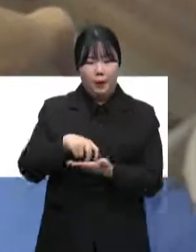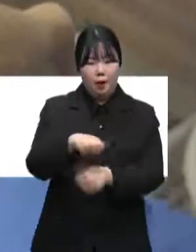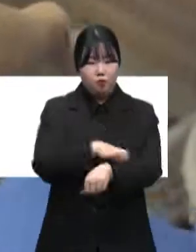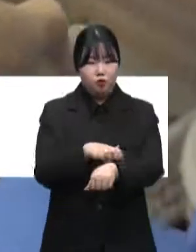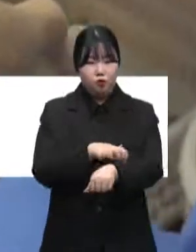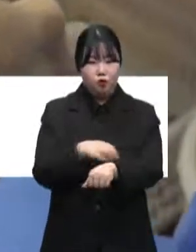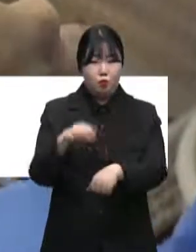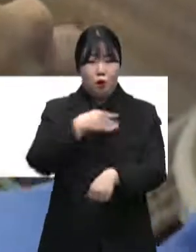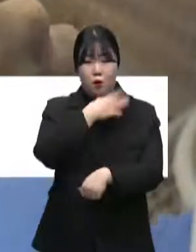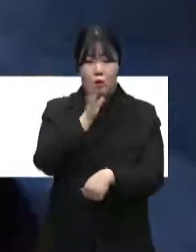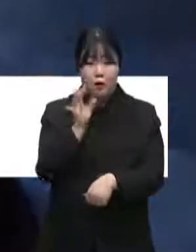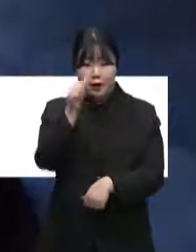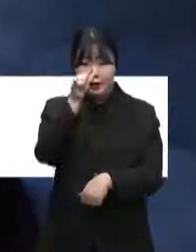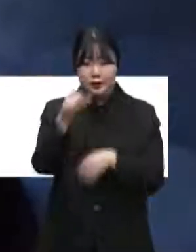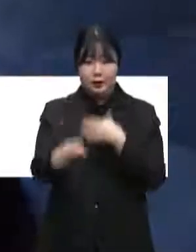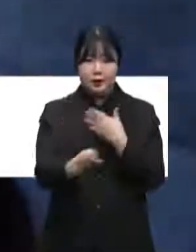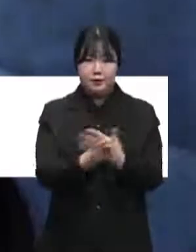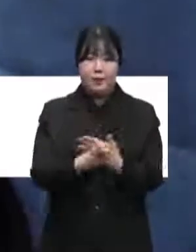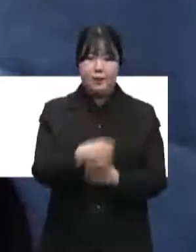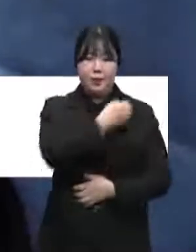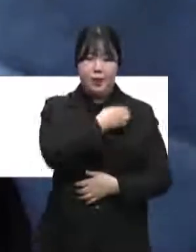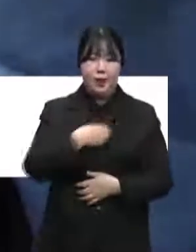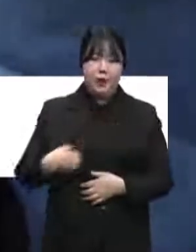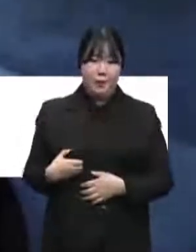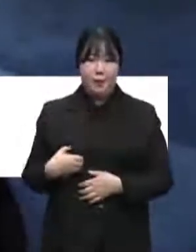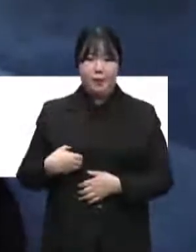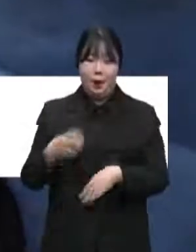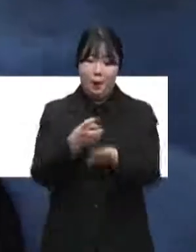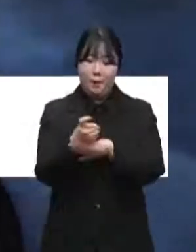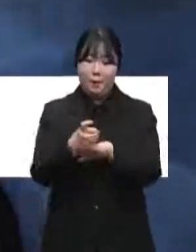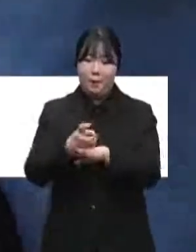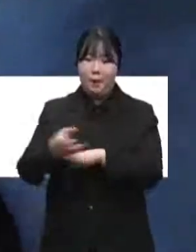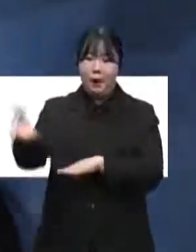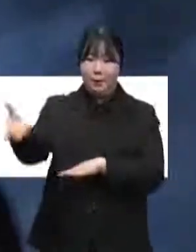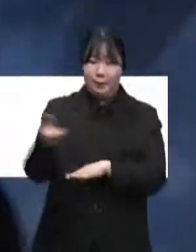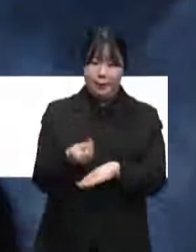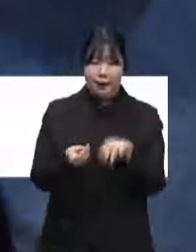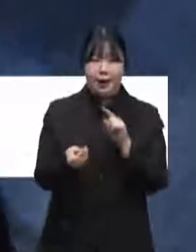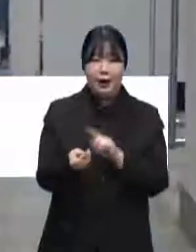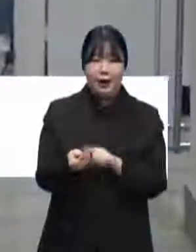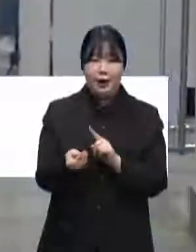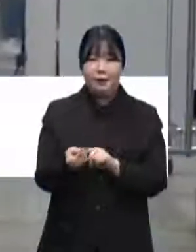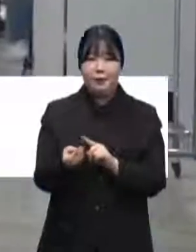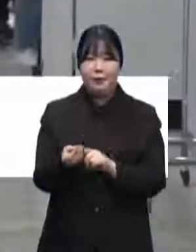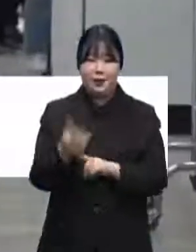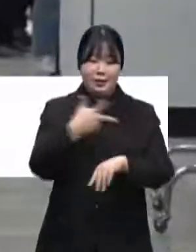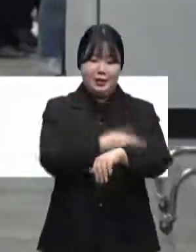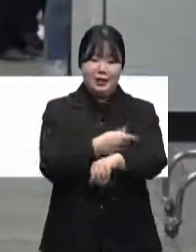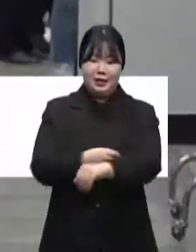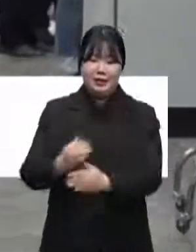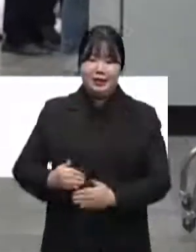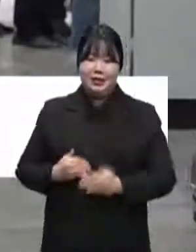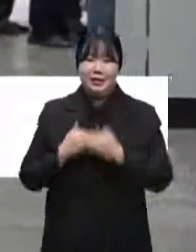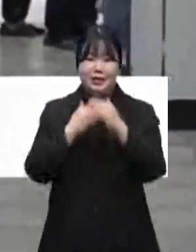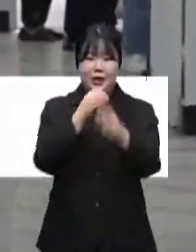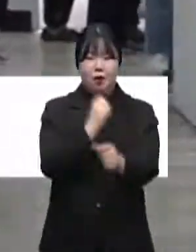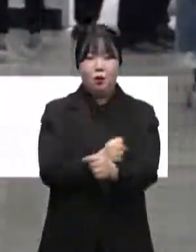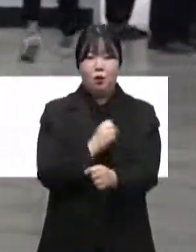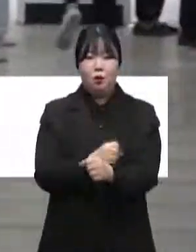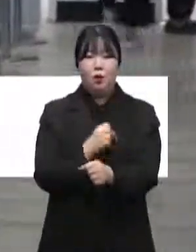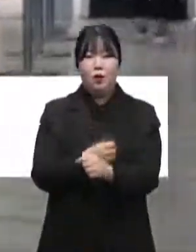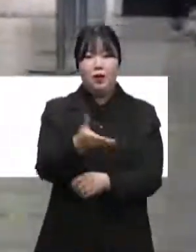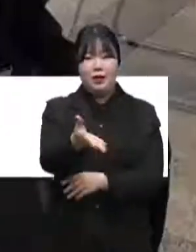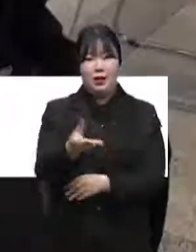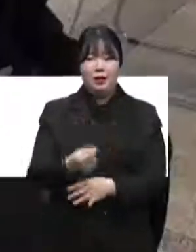각 행정 복시 센터에서 셔틀 차량 등 수송 대책도 마련해 접종을 진행하고 있으며 사전